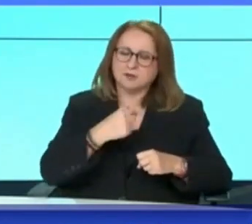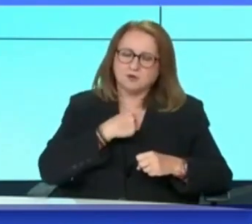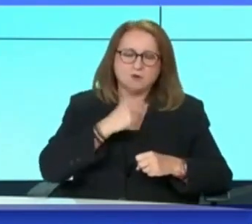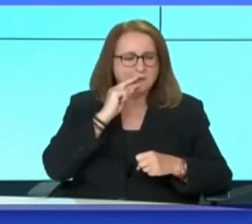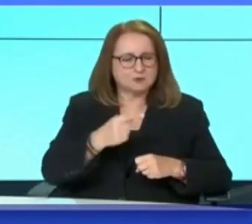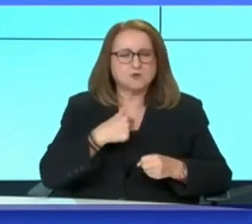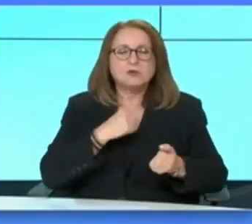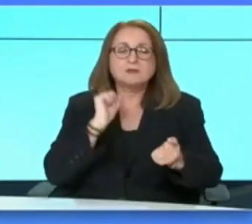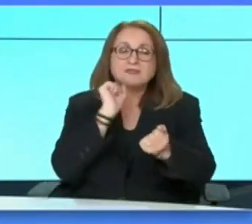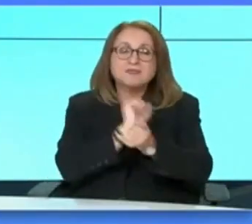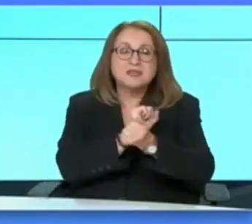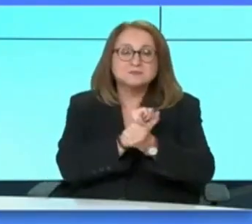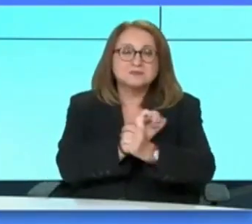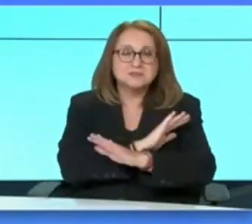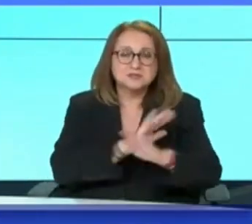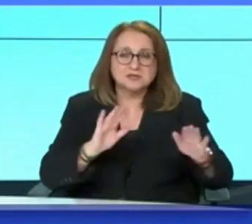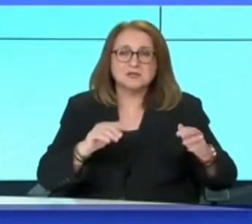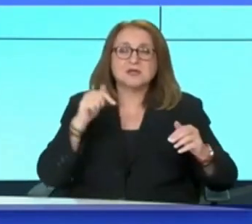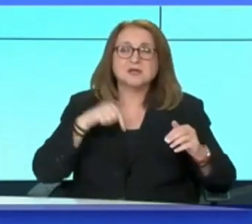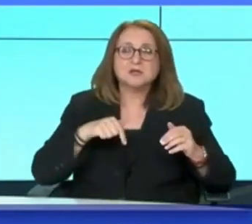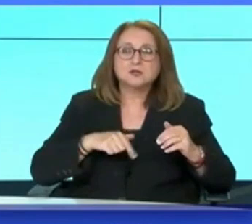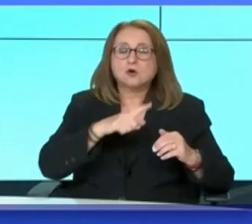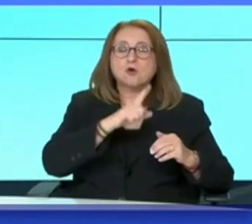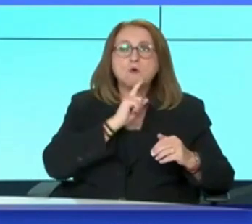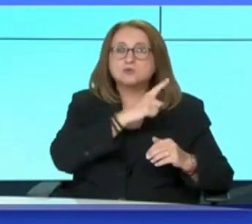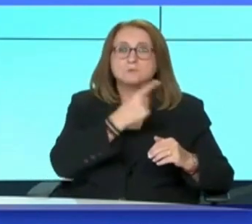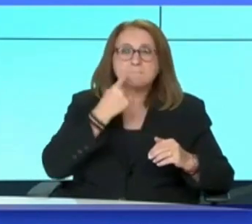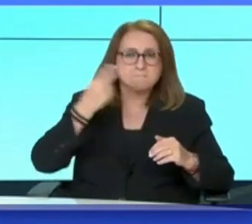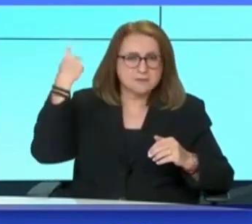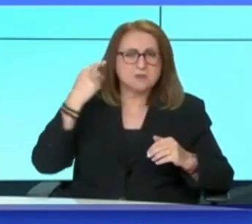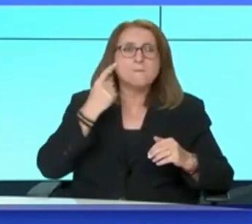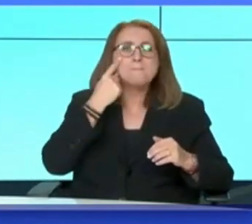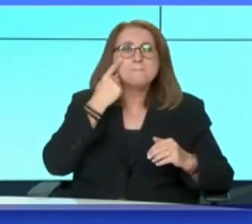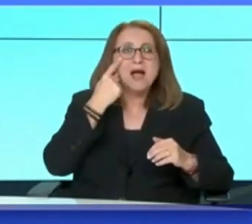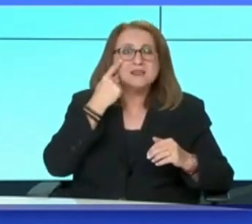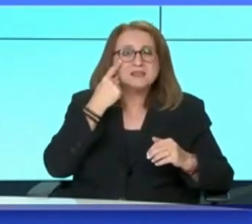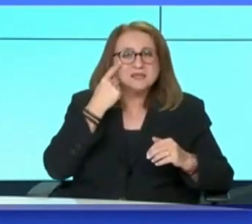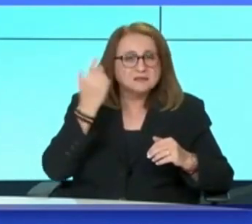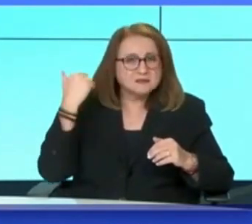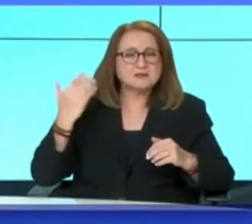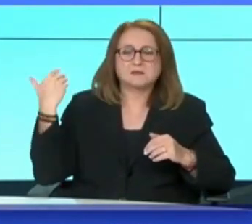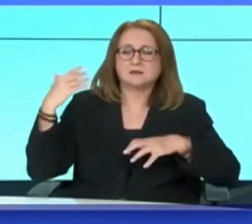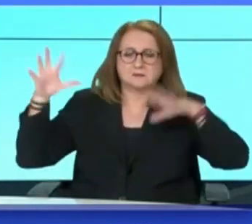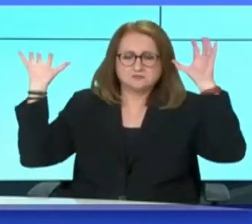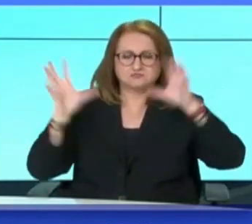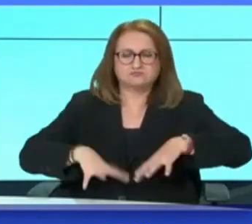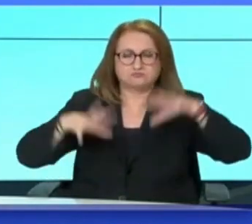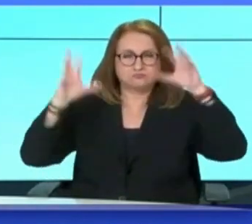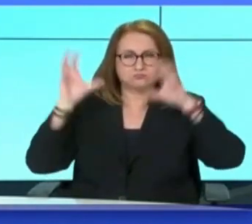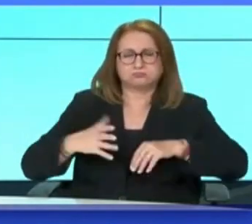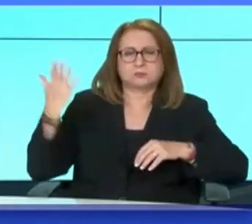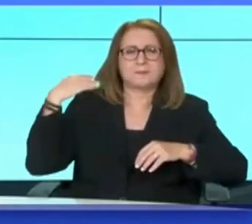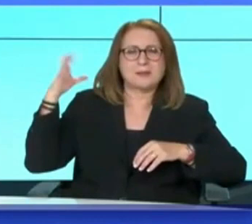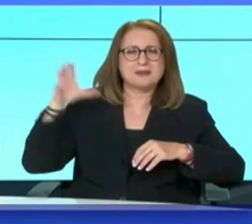αυτό κάναμε. Το καμένο μάτι μέχρι τις πλημμύρες του Ιαννού, μέχρι το καταστροφικό